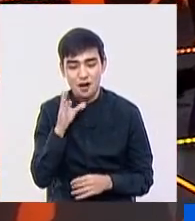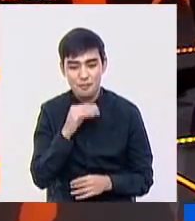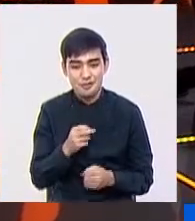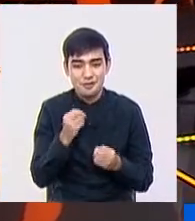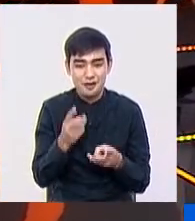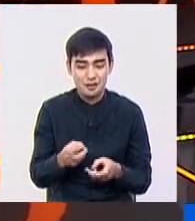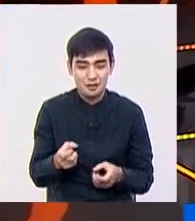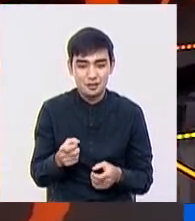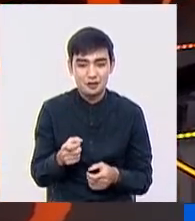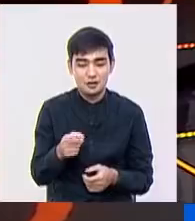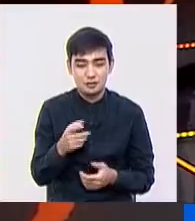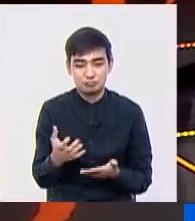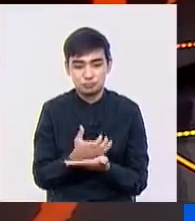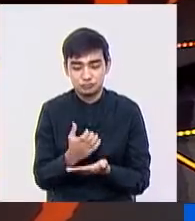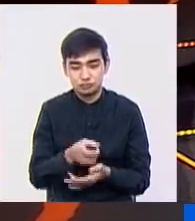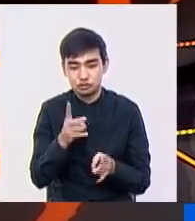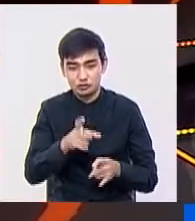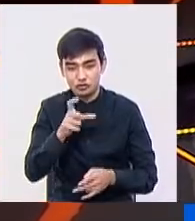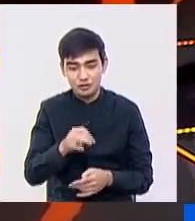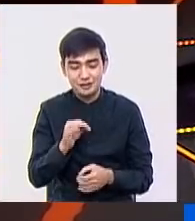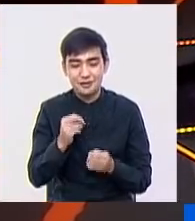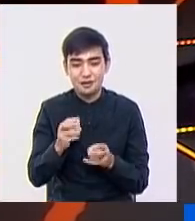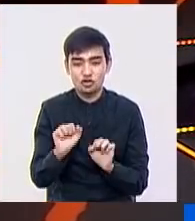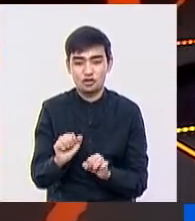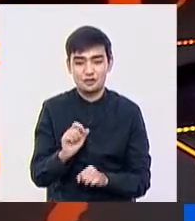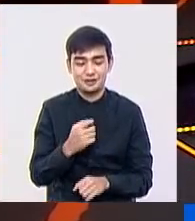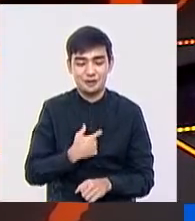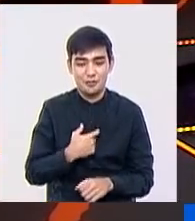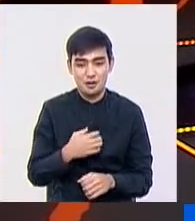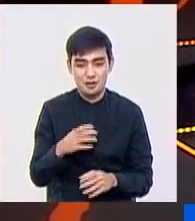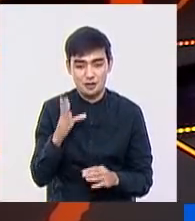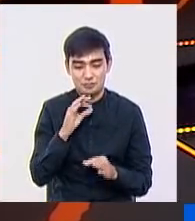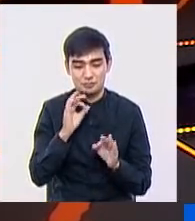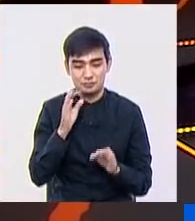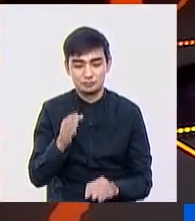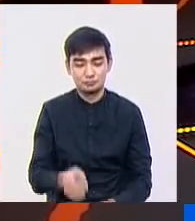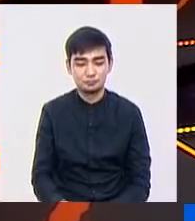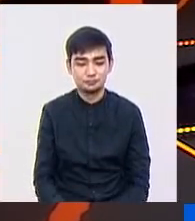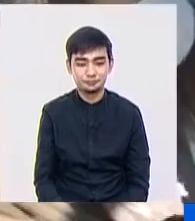как находят они жертвы, как уберечься от них, в сюжете Людмилы Батюшкиной.